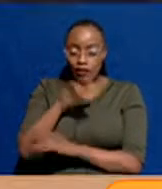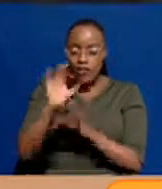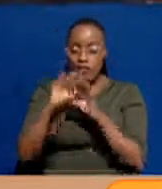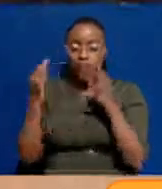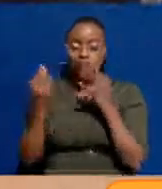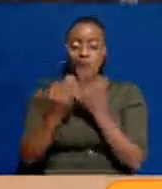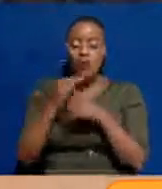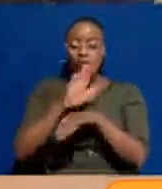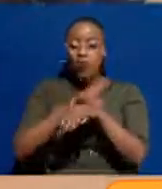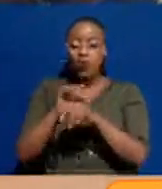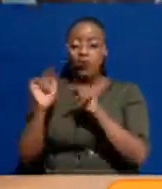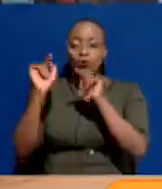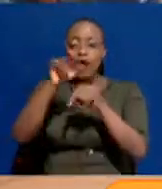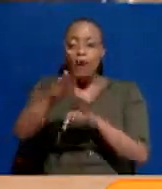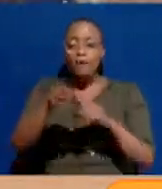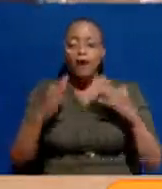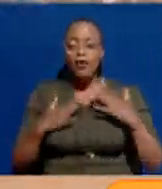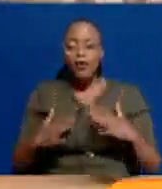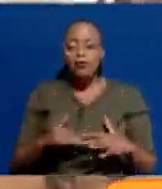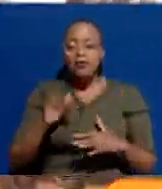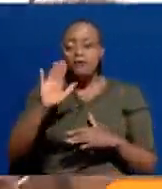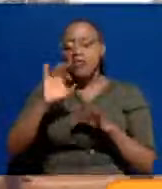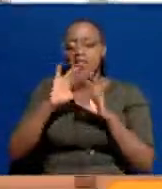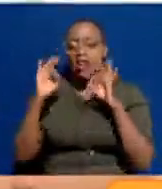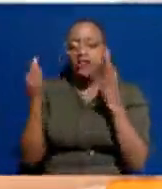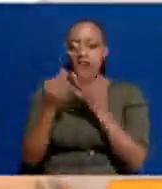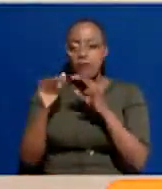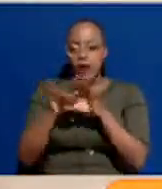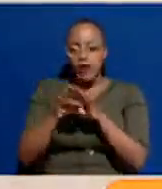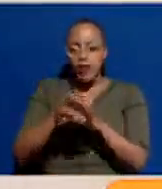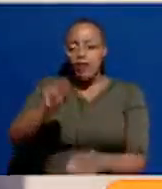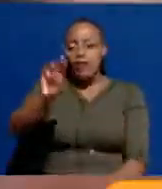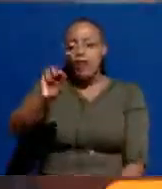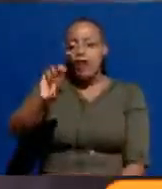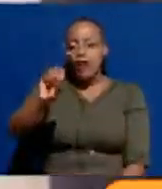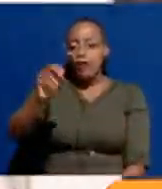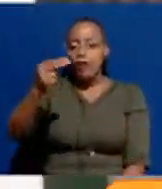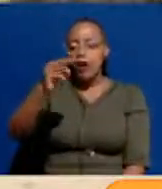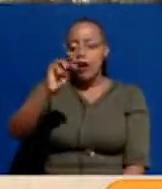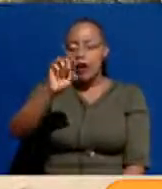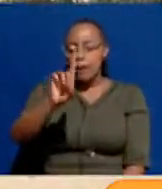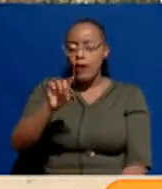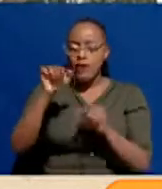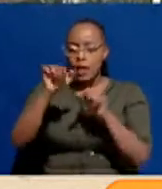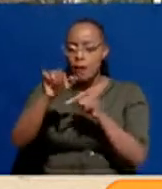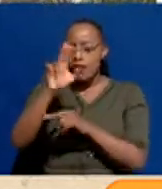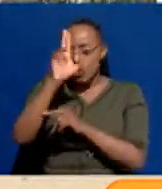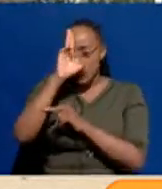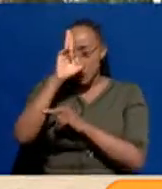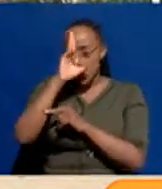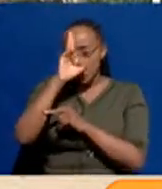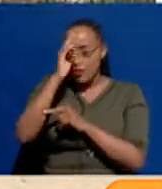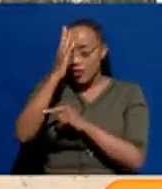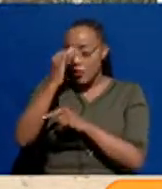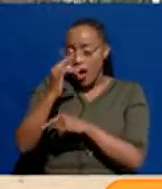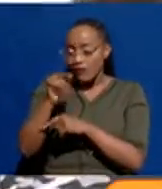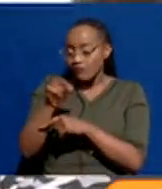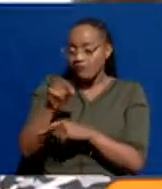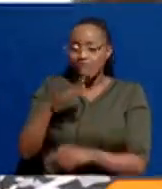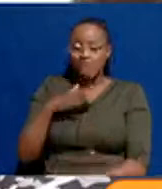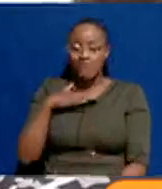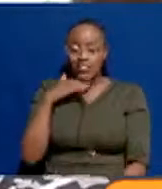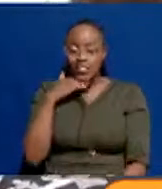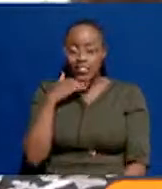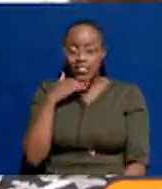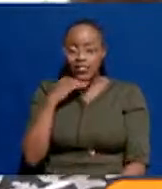family to be called to pick the body of their loved one. Mohamed's family blaming the traffic police officers for the death of their kin. So